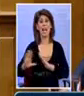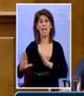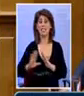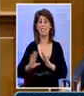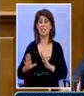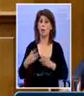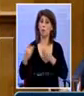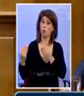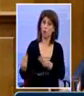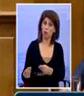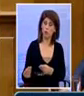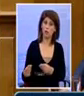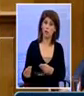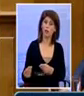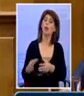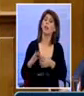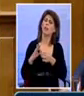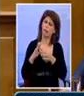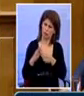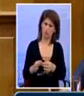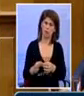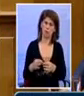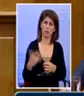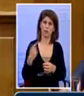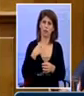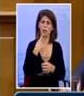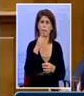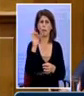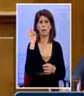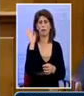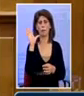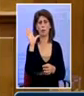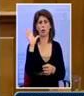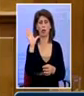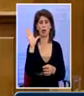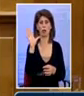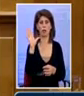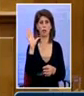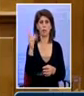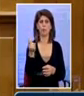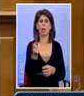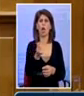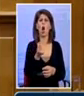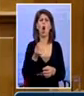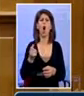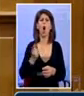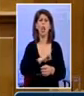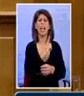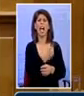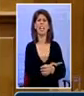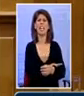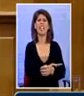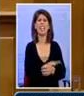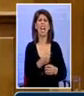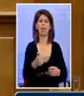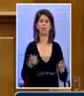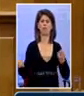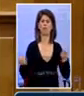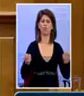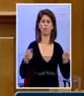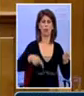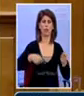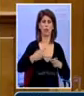που παρήχατε και συνεχίζετε από ό,τι φαίνεται, γιατί δεν είπατε κουβέντα, στην ολιγαρχία αυτού του τόπου. Δεν σας άκουσα να πείτε